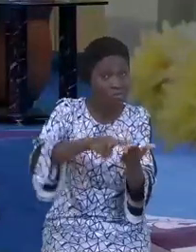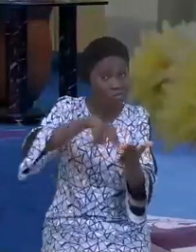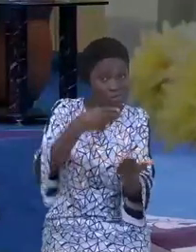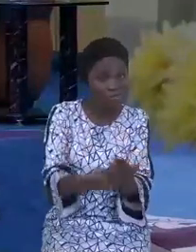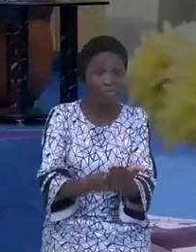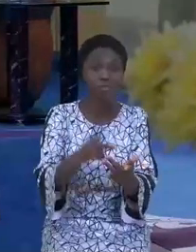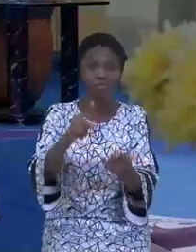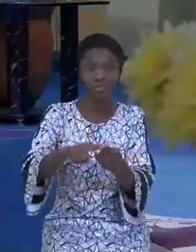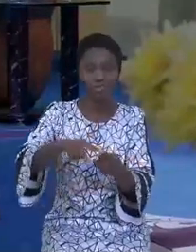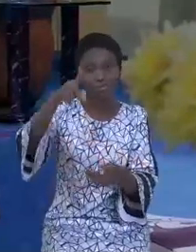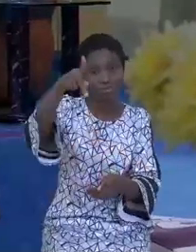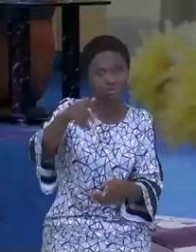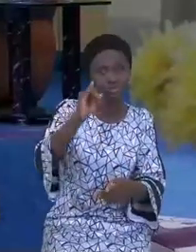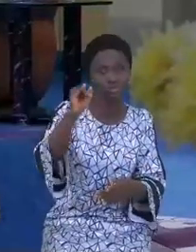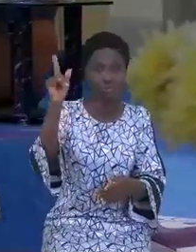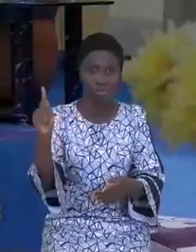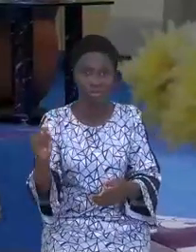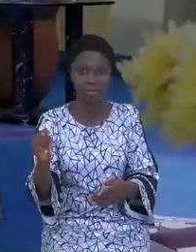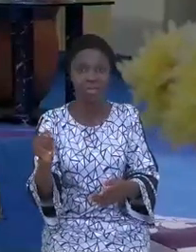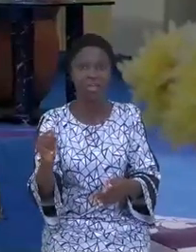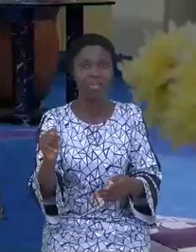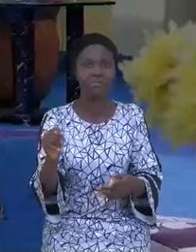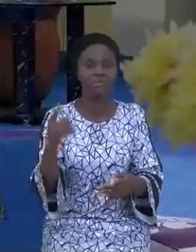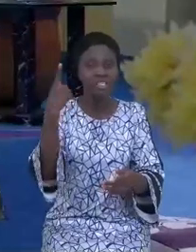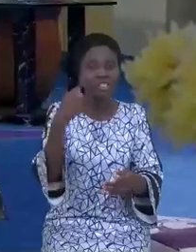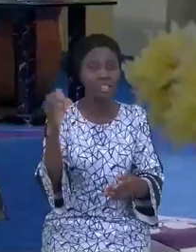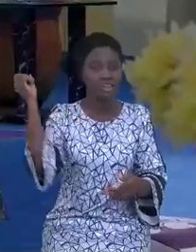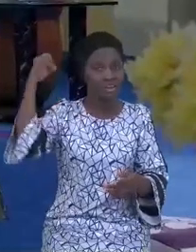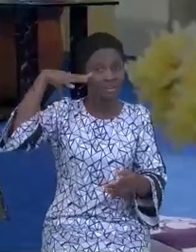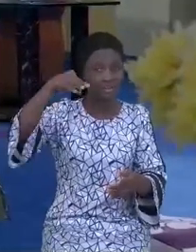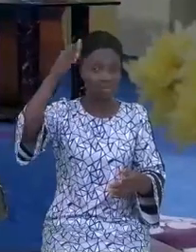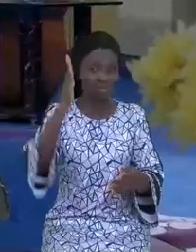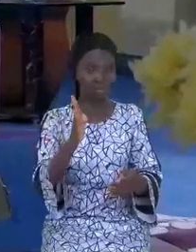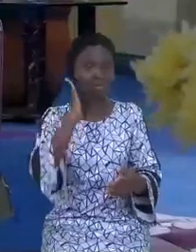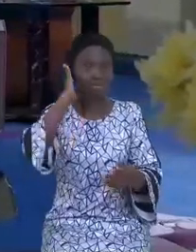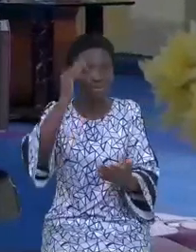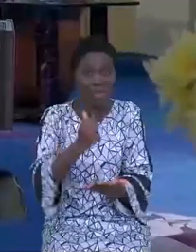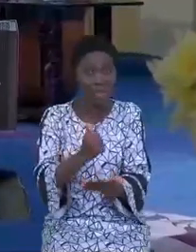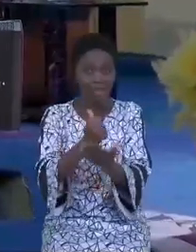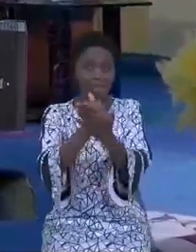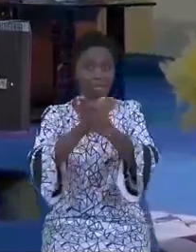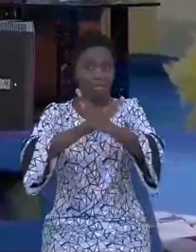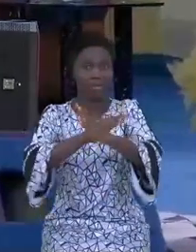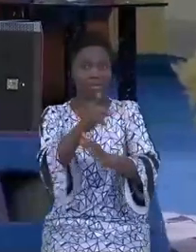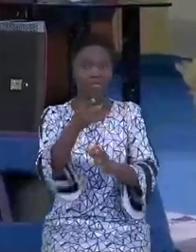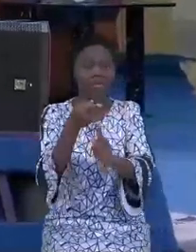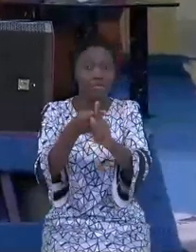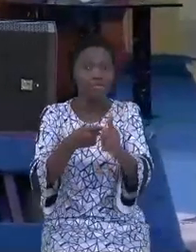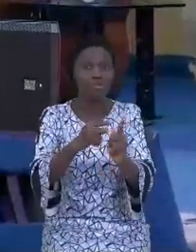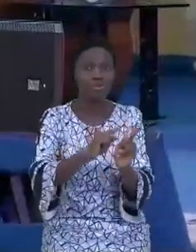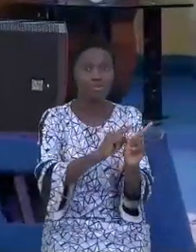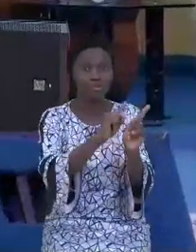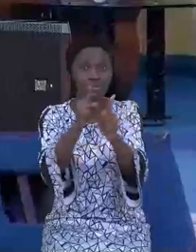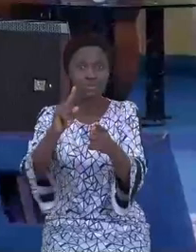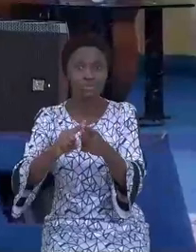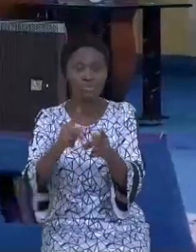par-là, nous faisons du mal. Mais la grâce va t'empêcher d'aller ou de visiter des